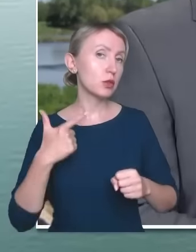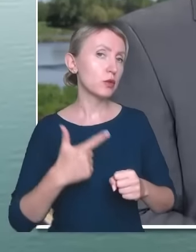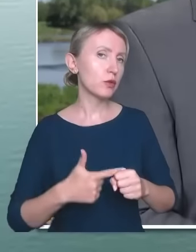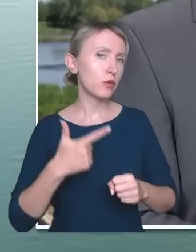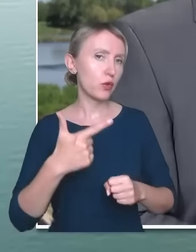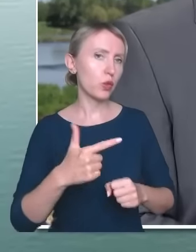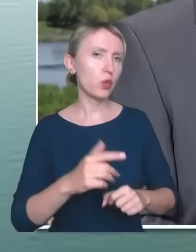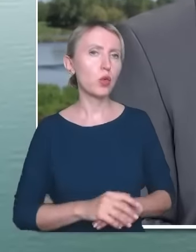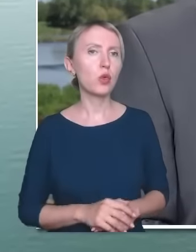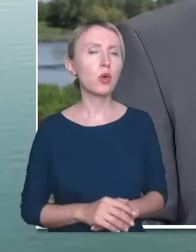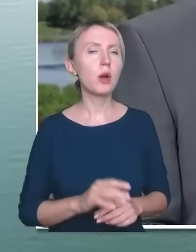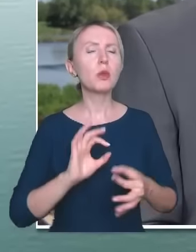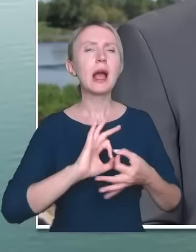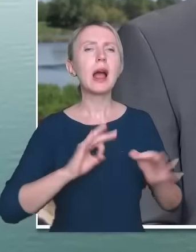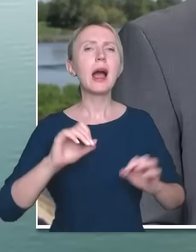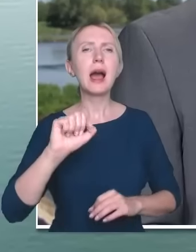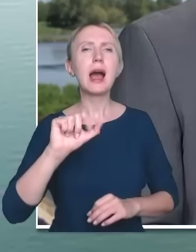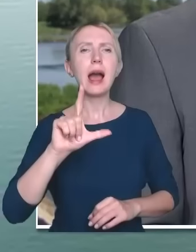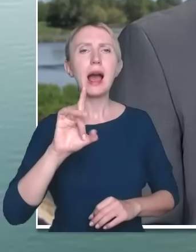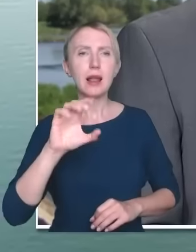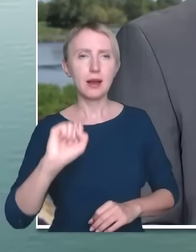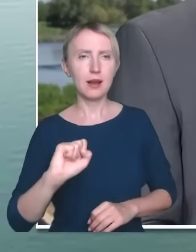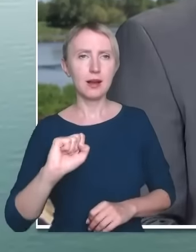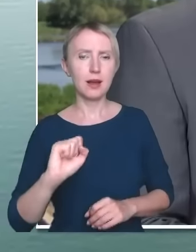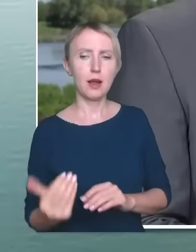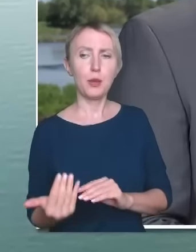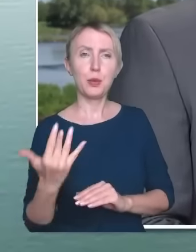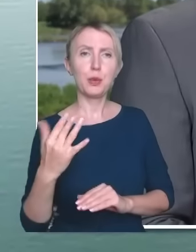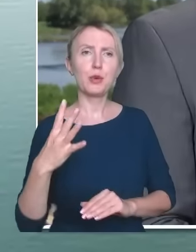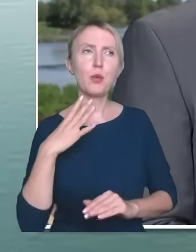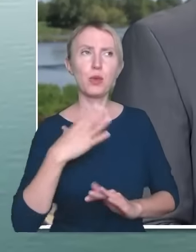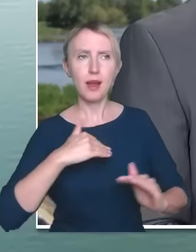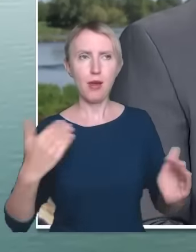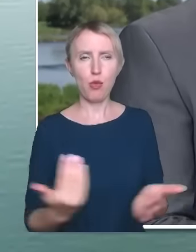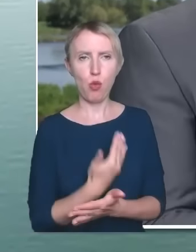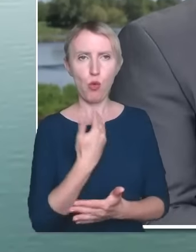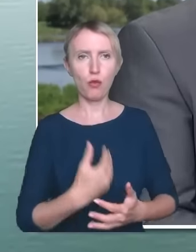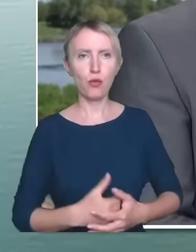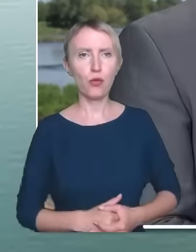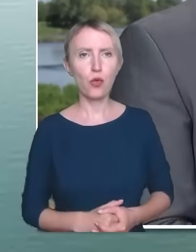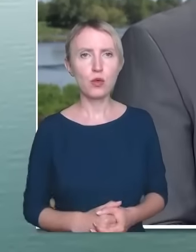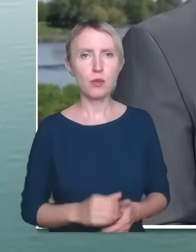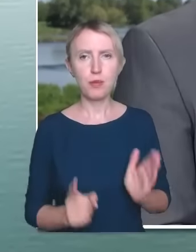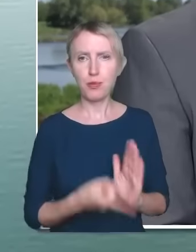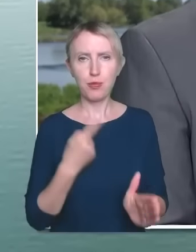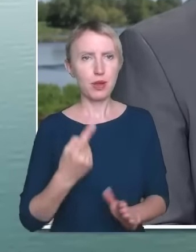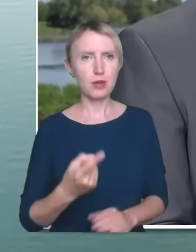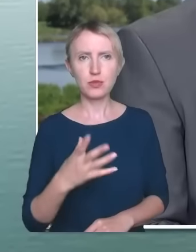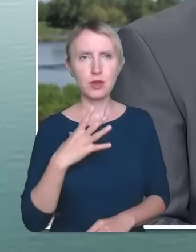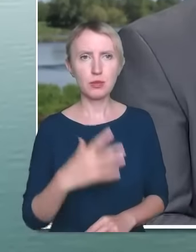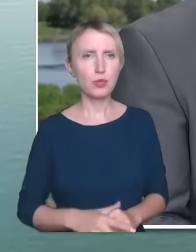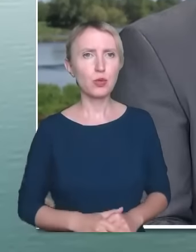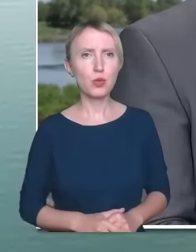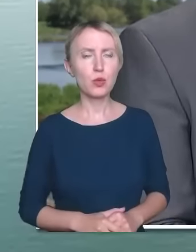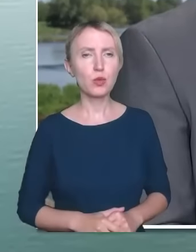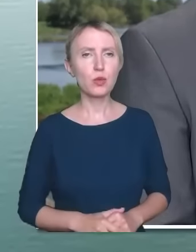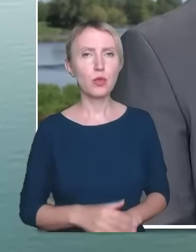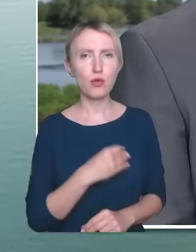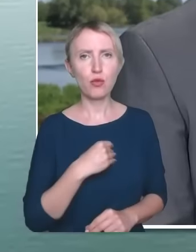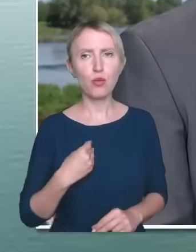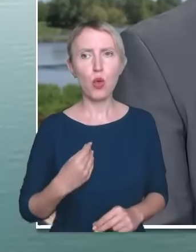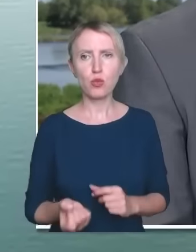2022, bo ta złota alga była wtedy taką nowością, można powiedzieć. Chyba pierwszy raz w Polsce